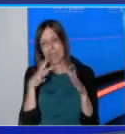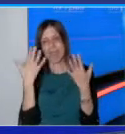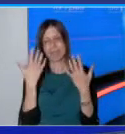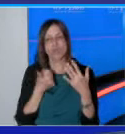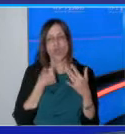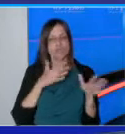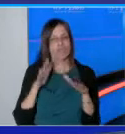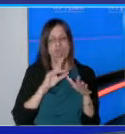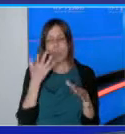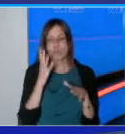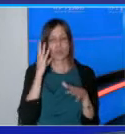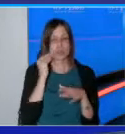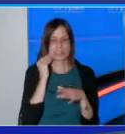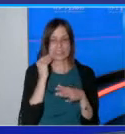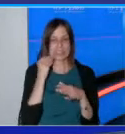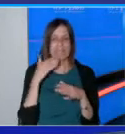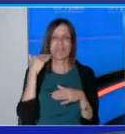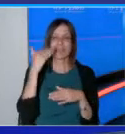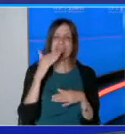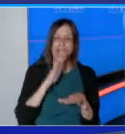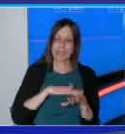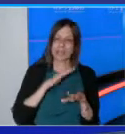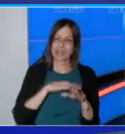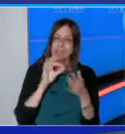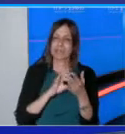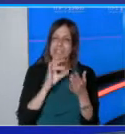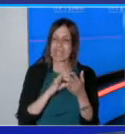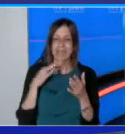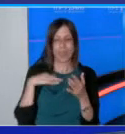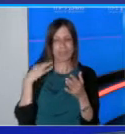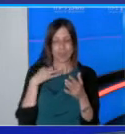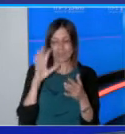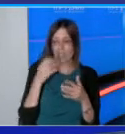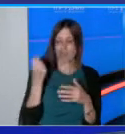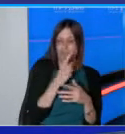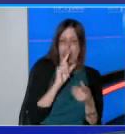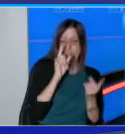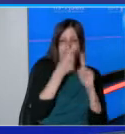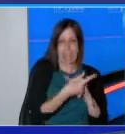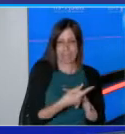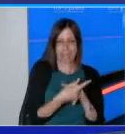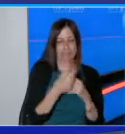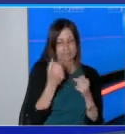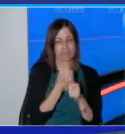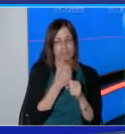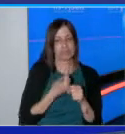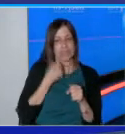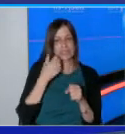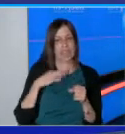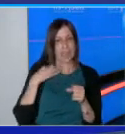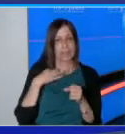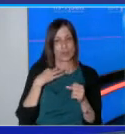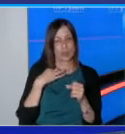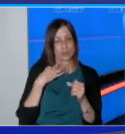ראש הממשלה אינו שבע רצון מהדרג המקצועי במשרד הבריאות, לשבוע המהפך שעובר שר הבריאות, יישור קו